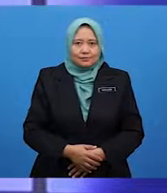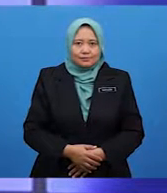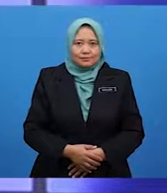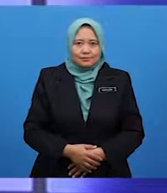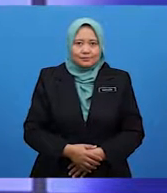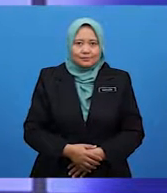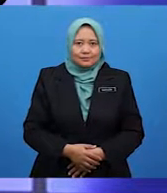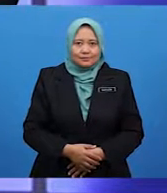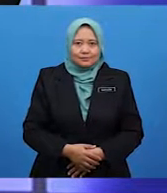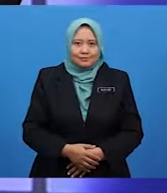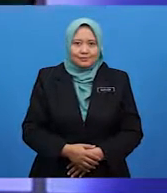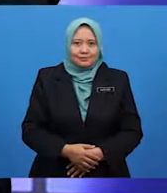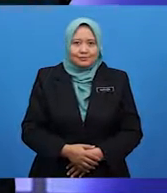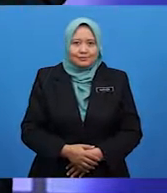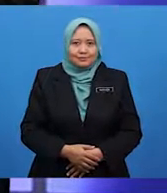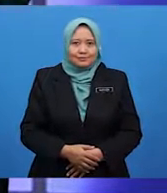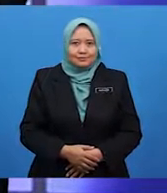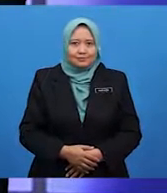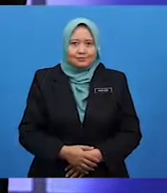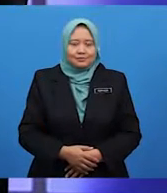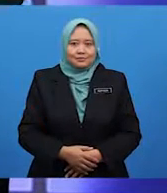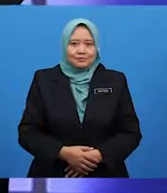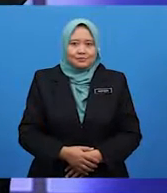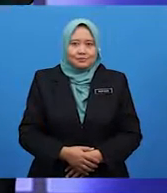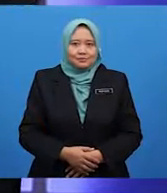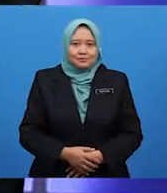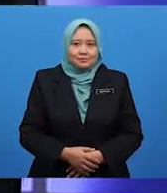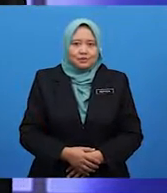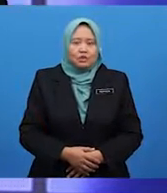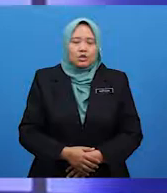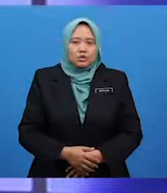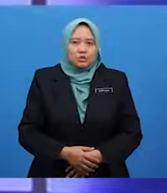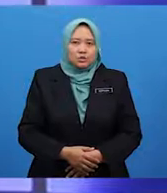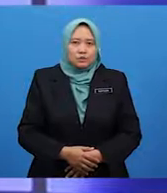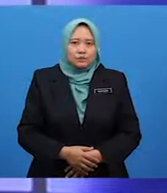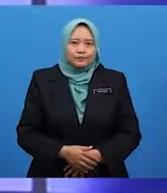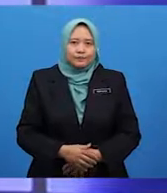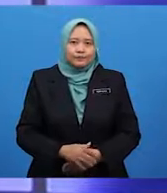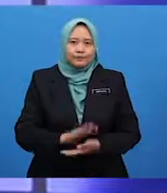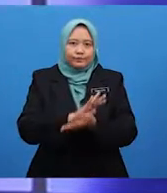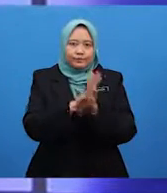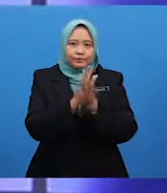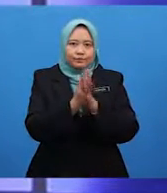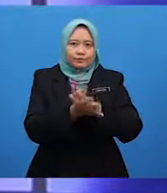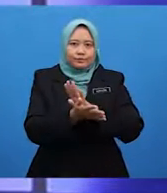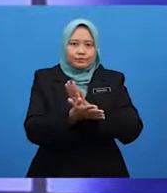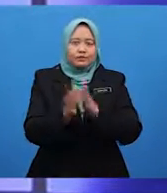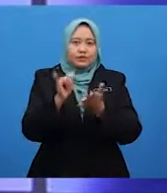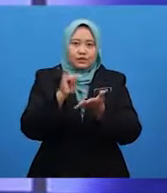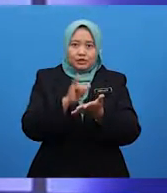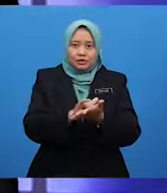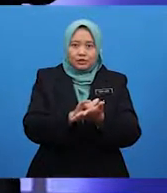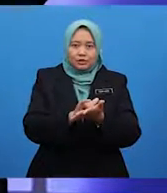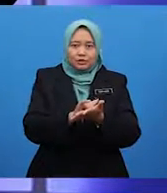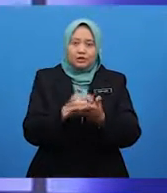Dramatik kebabom meletup. Macam Cikgu Don. Ya, dan selain daripada dramatik, ianya harus dynamic. Yes, itu kita jangan